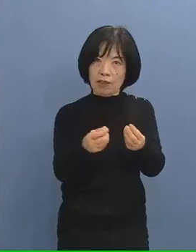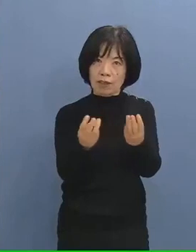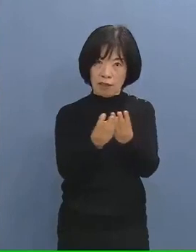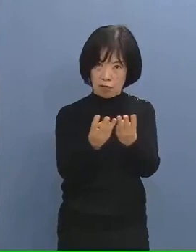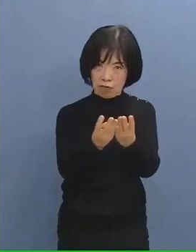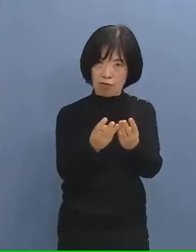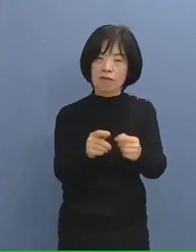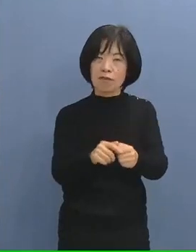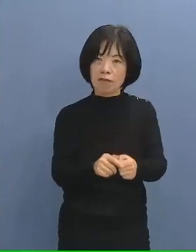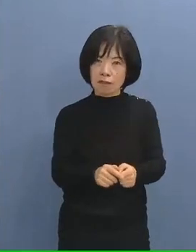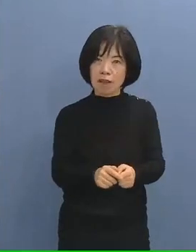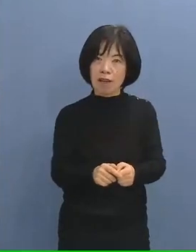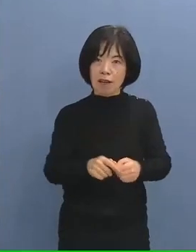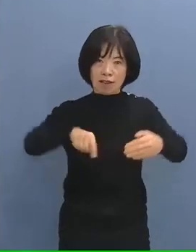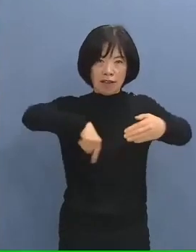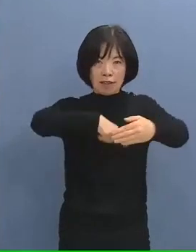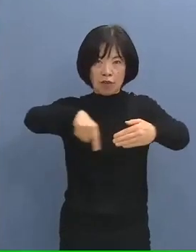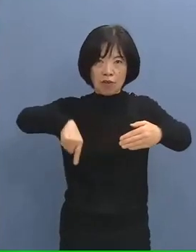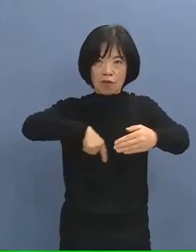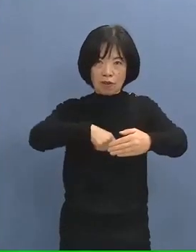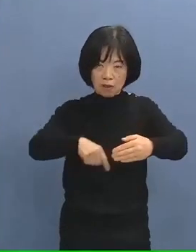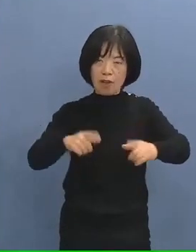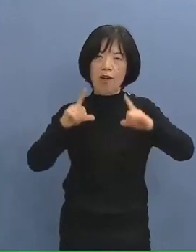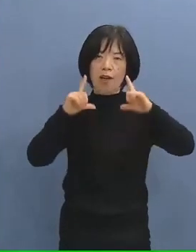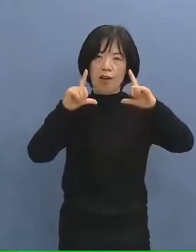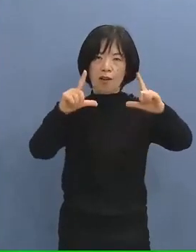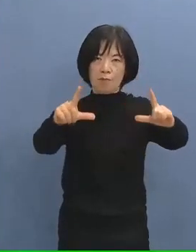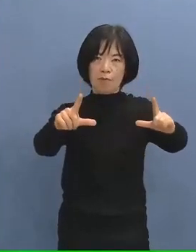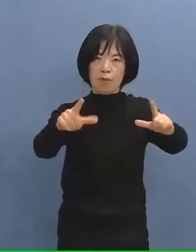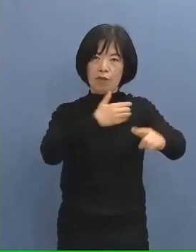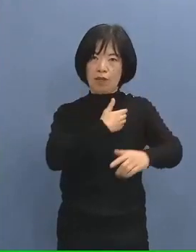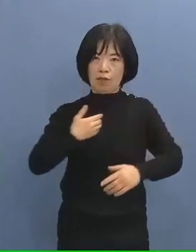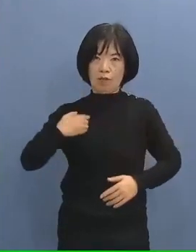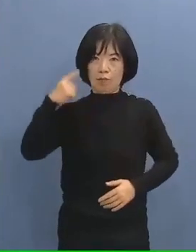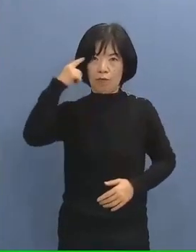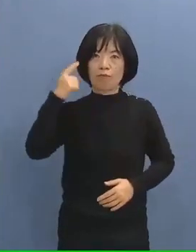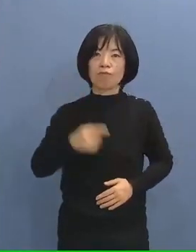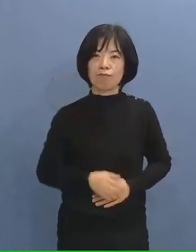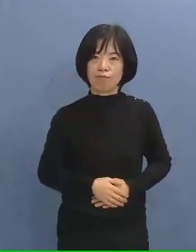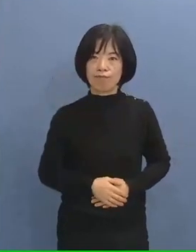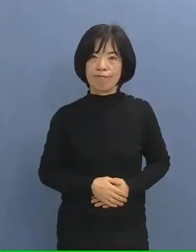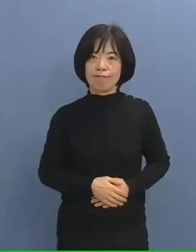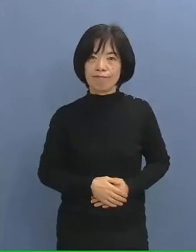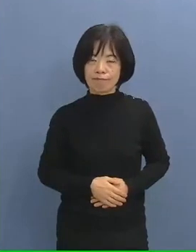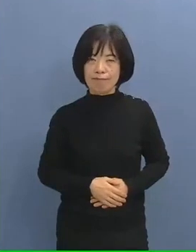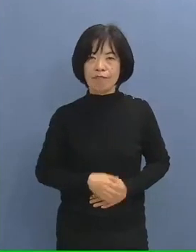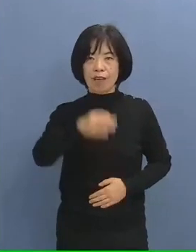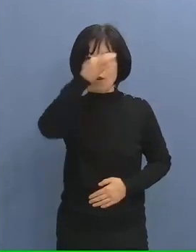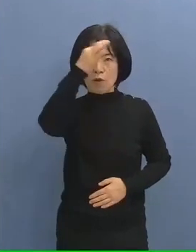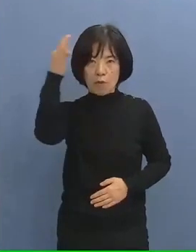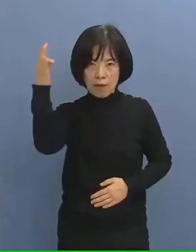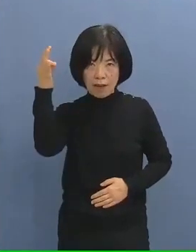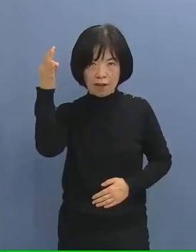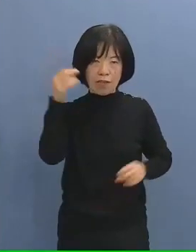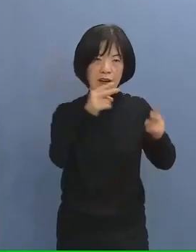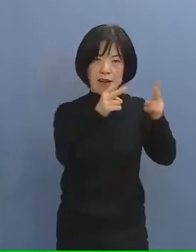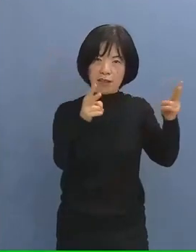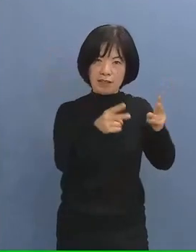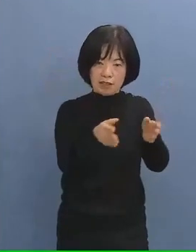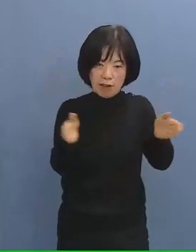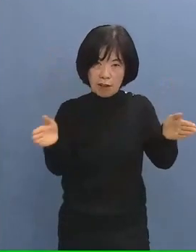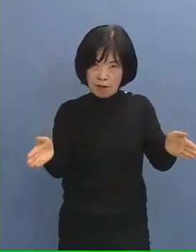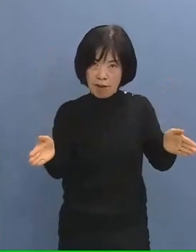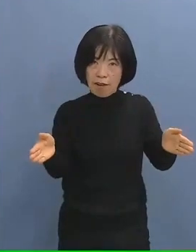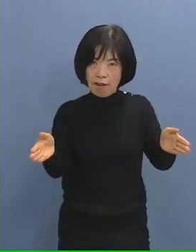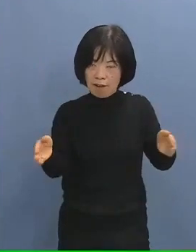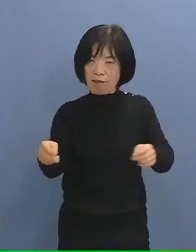ういったことをまた改めて発表させていただくというふうに思いますけど、割と神戸阪神間、播磨、但